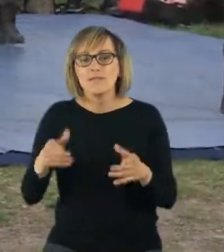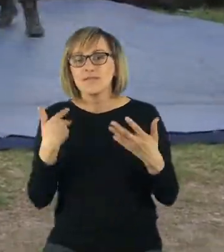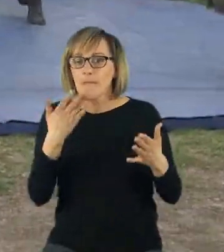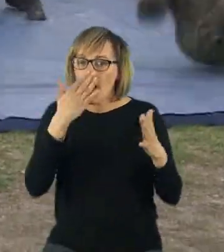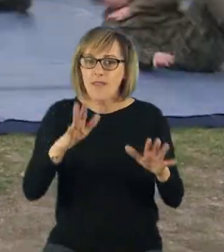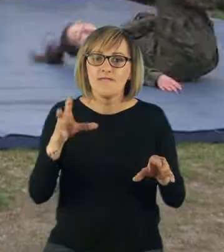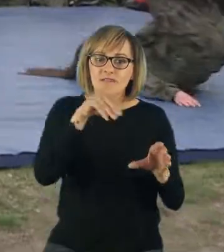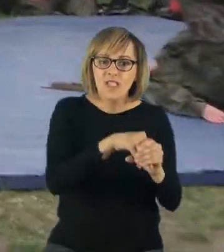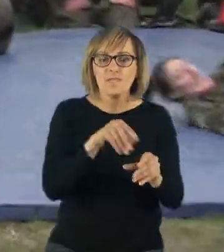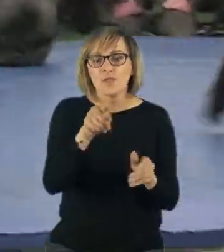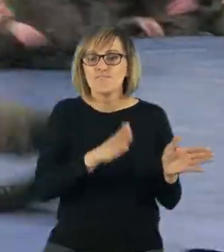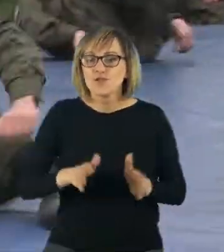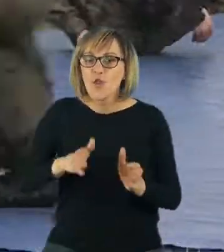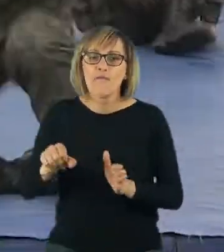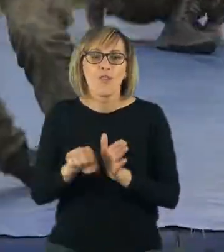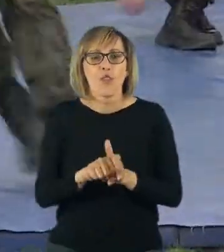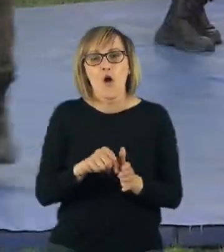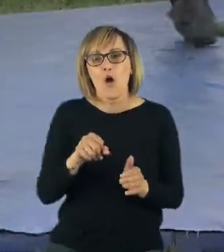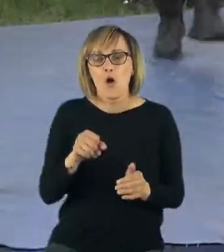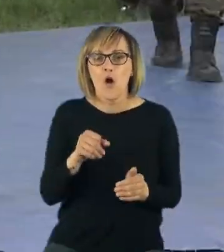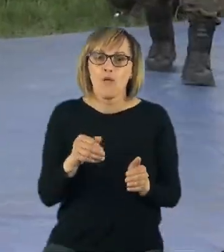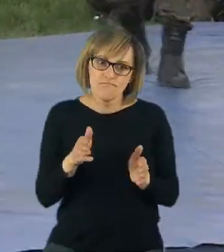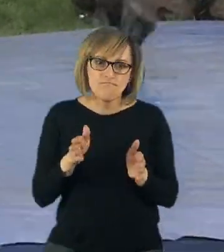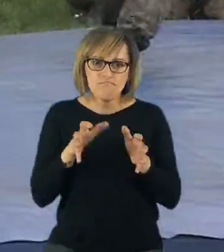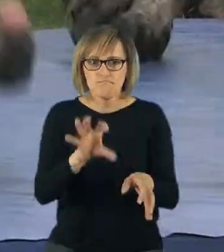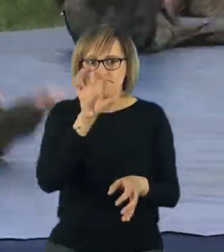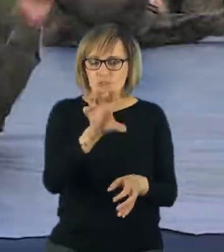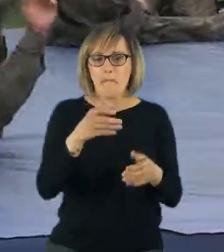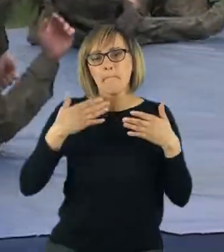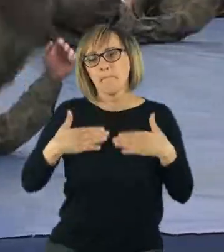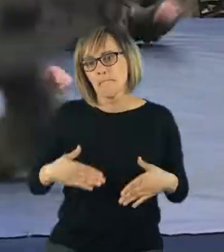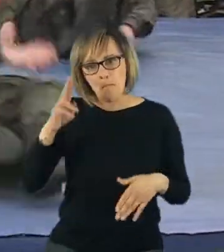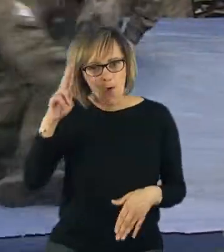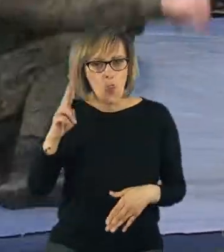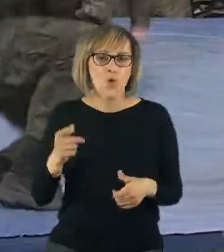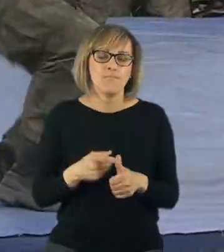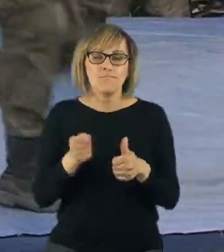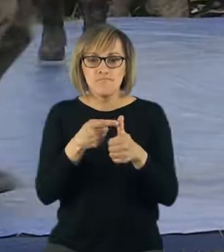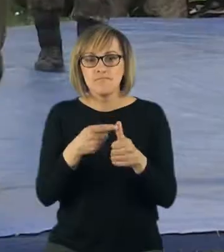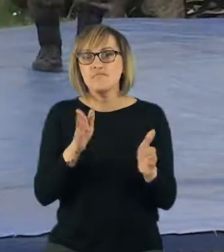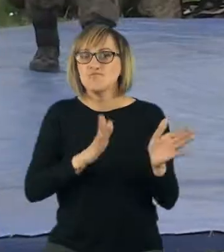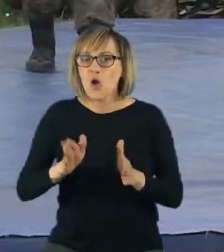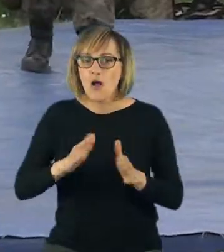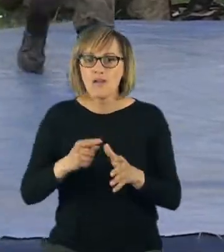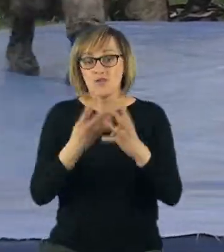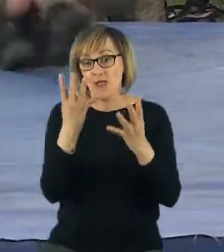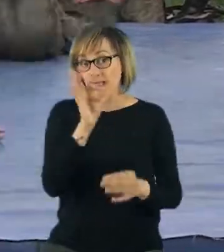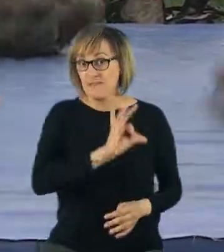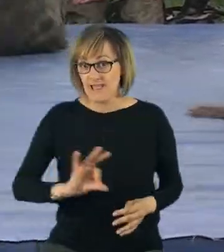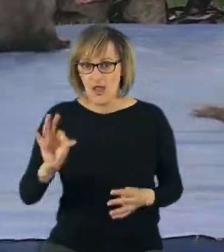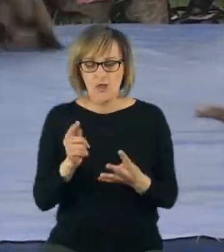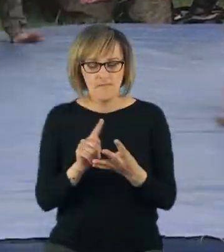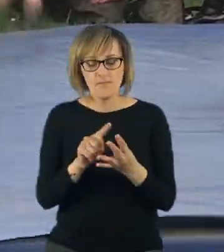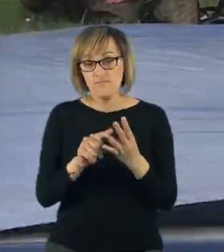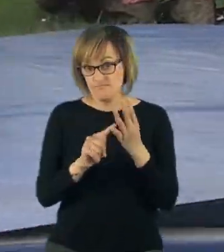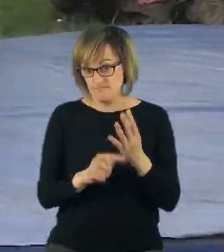elementy związane z przygotowaniem do służb mundurowych. W szkole realizowane są w ramach przedmiotu edukacja obronna cztery specjalności i